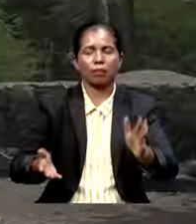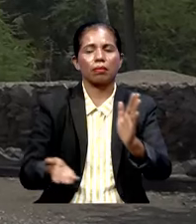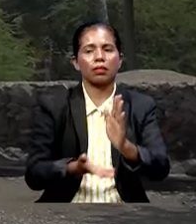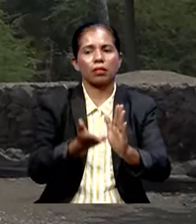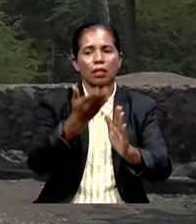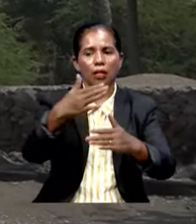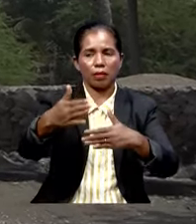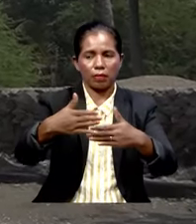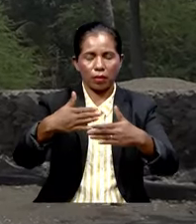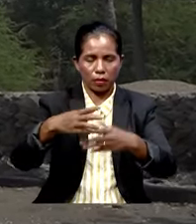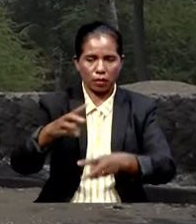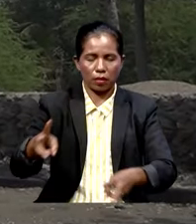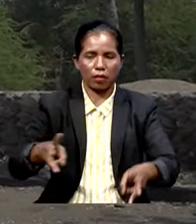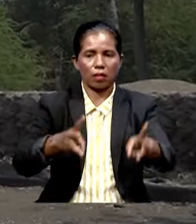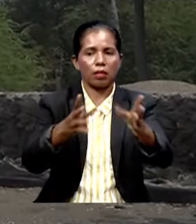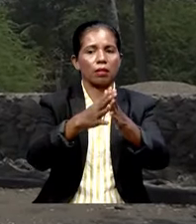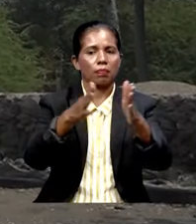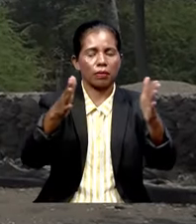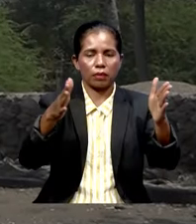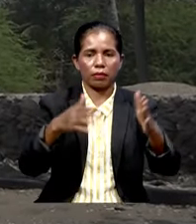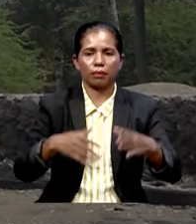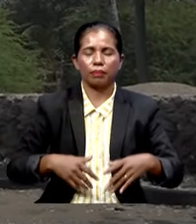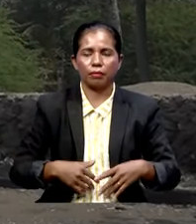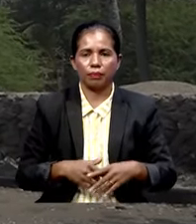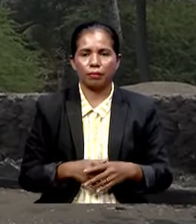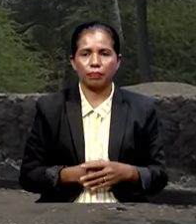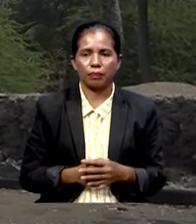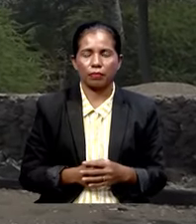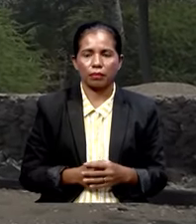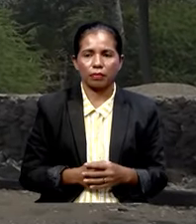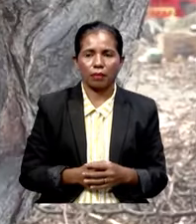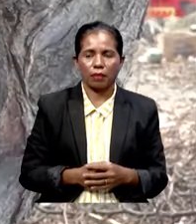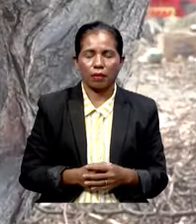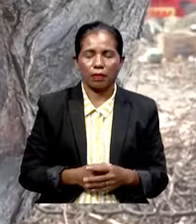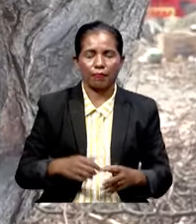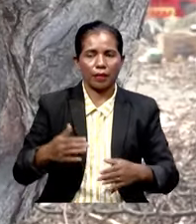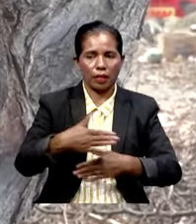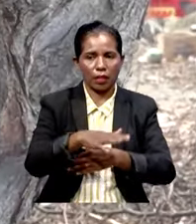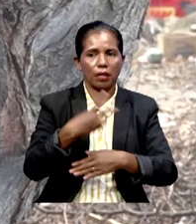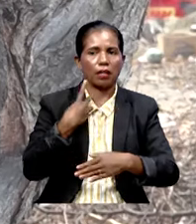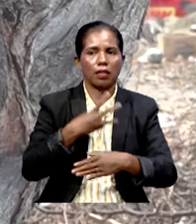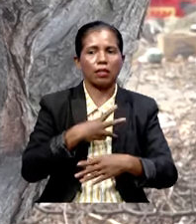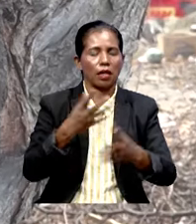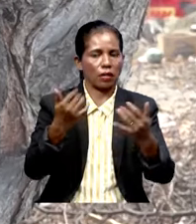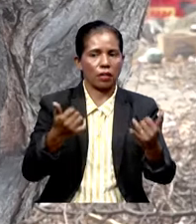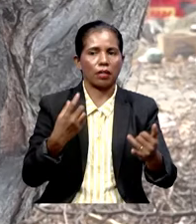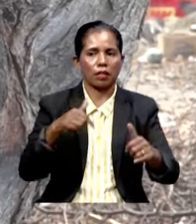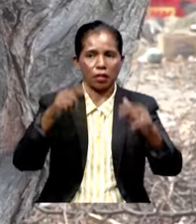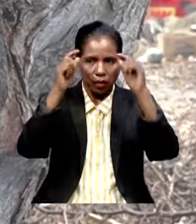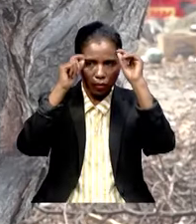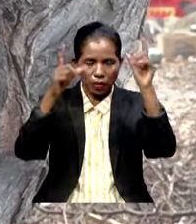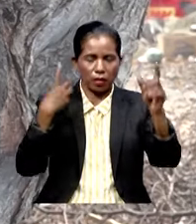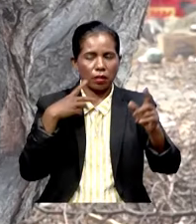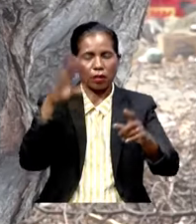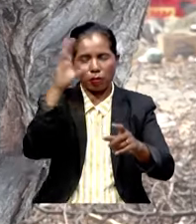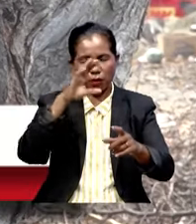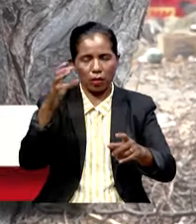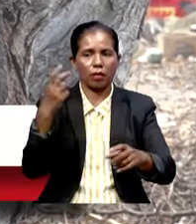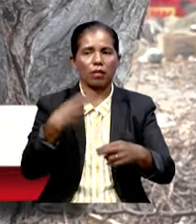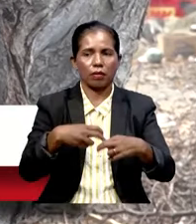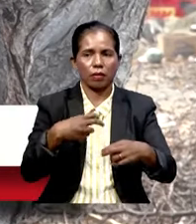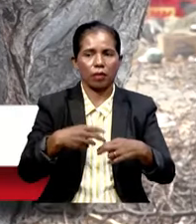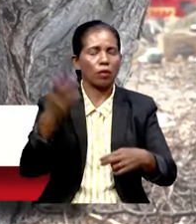besi kono ba estrada bot. Ika ne ite bela tete kata kirian, ika agora ne ite hitimon ite bukane susar, lahane sang ulu.